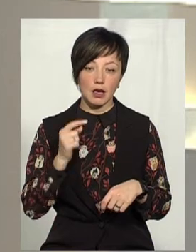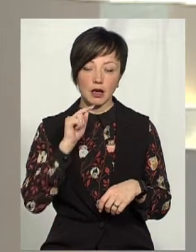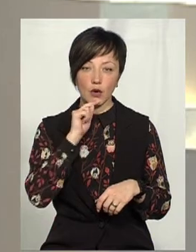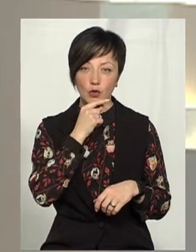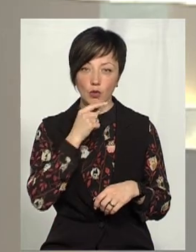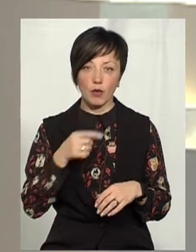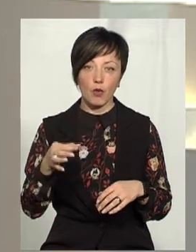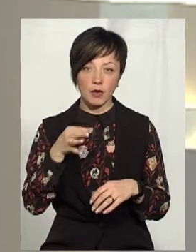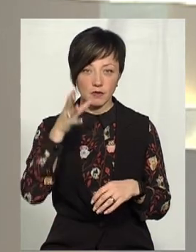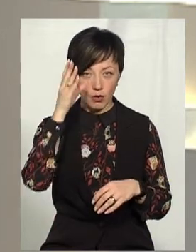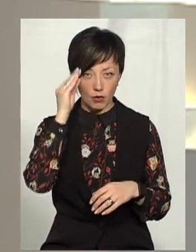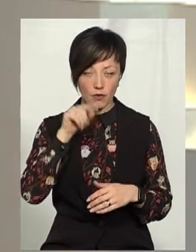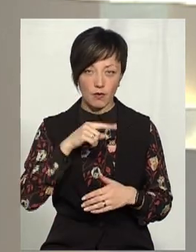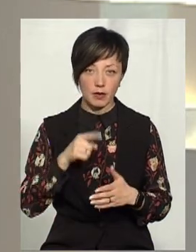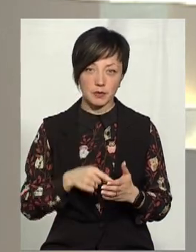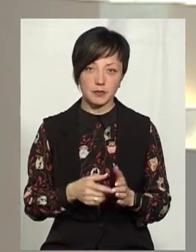економіки області обраховували?